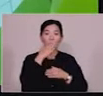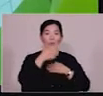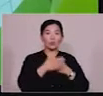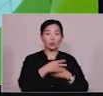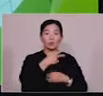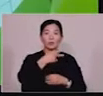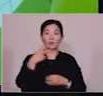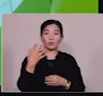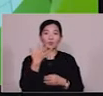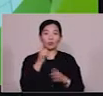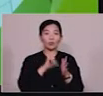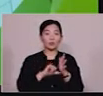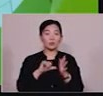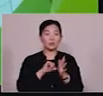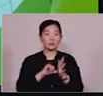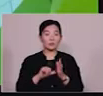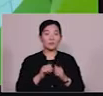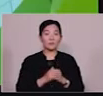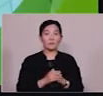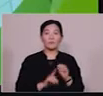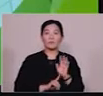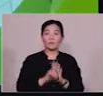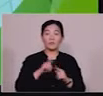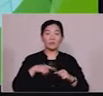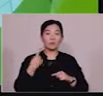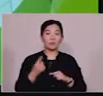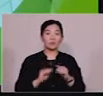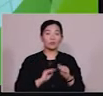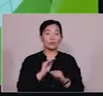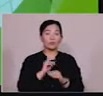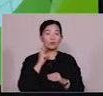приближенно равно 560. Давайте следующее число.